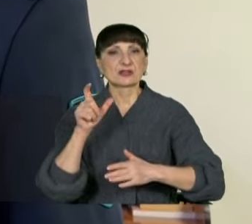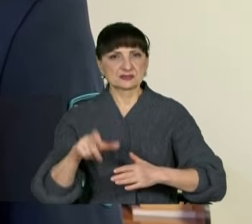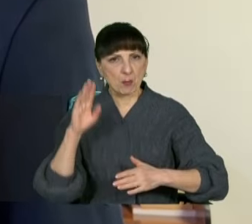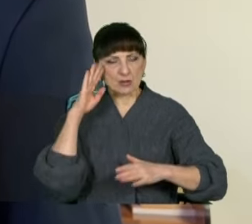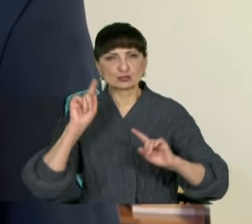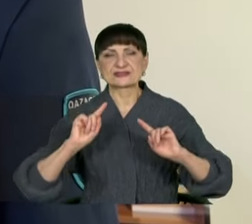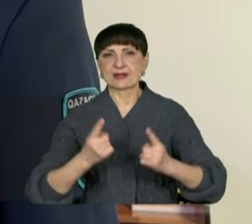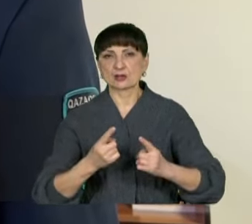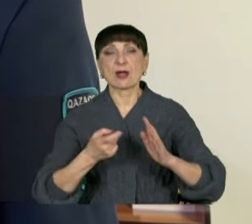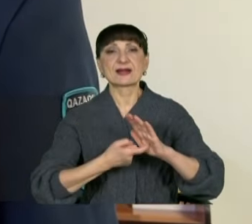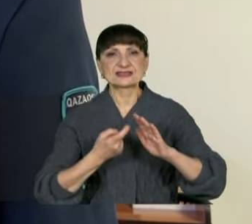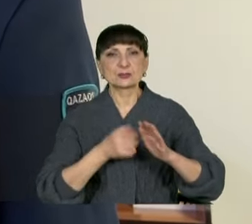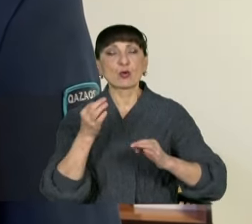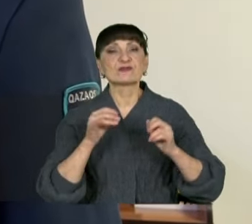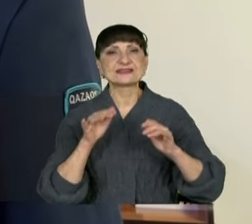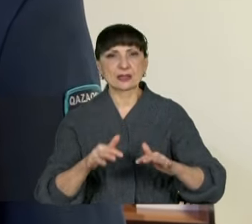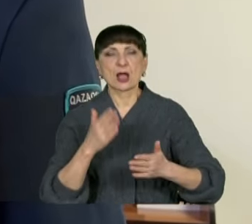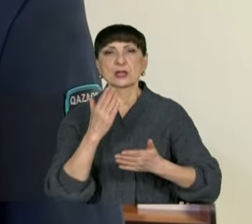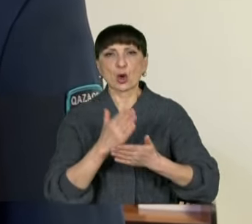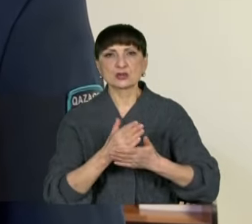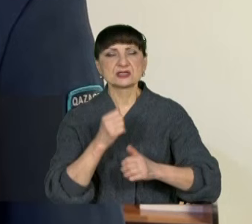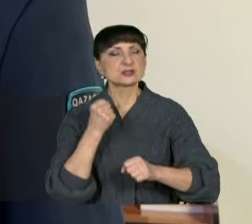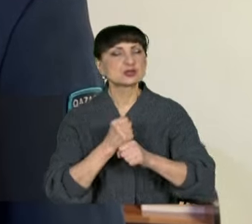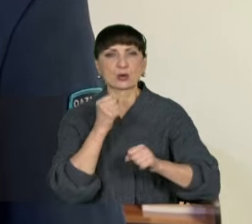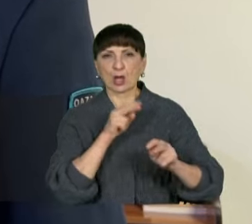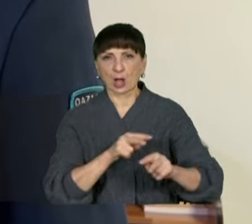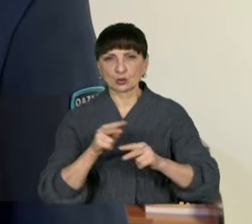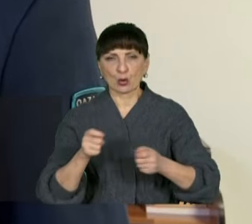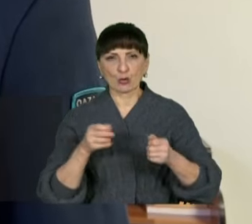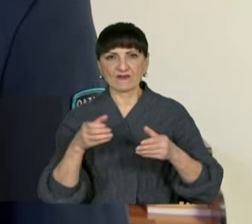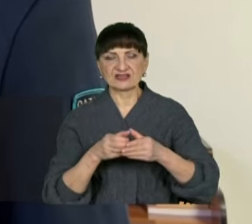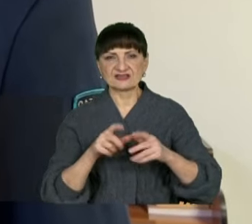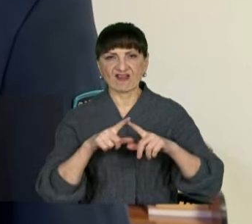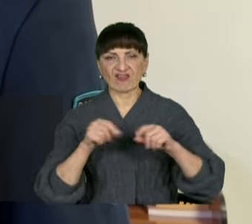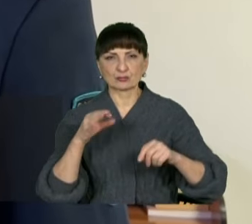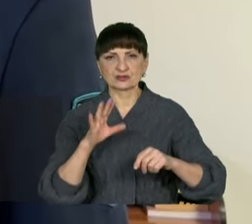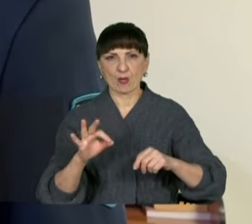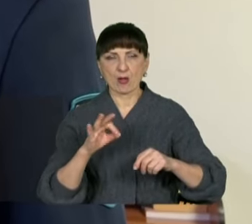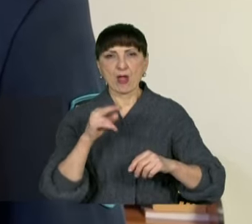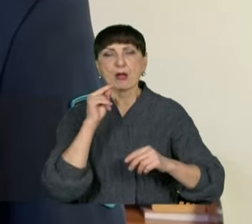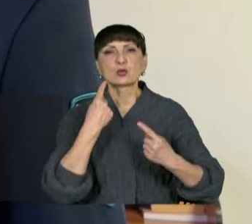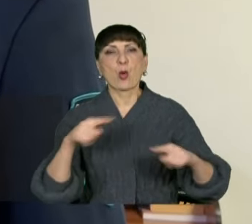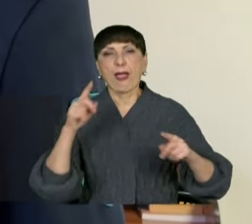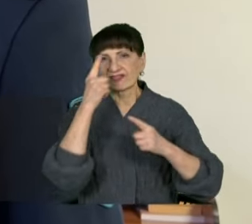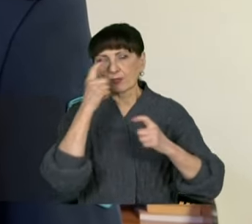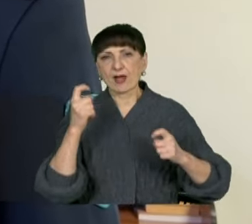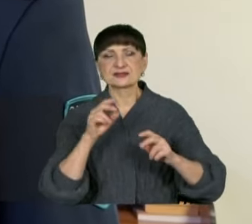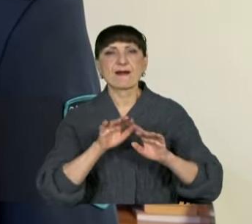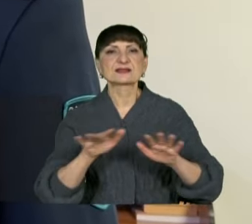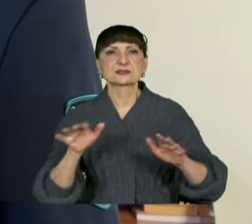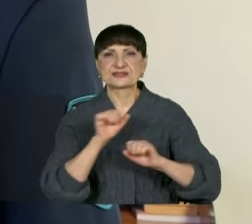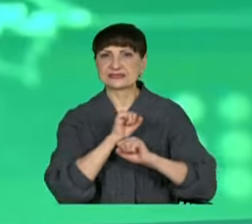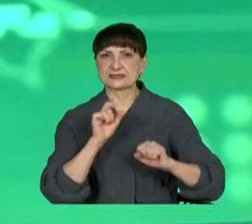под стражу. Расследование уголовного дела находится под строгим контролем руководителя ведомства. Иная информация разглашению не подлежит.